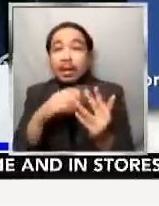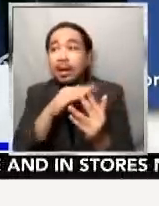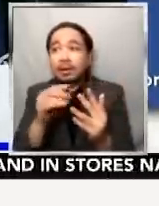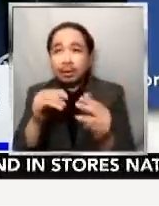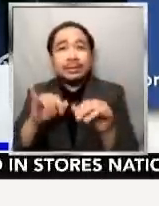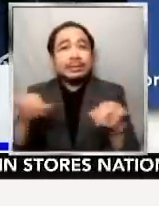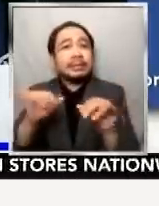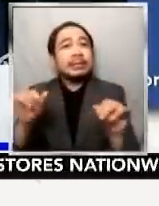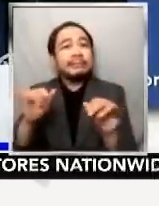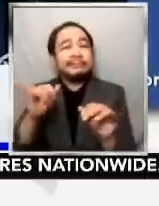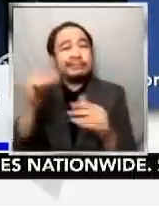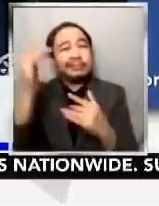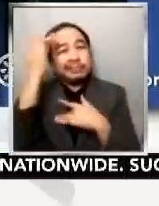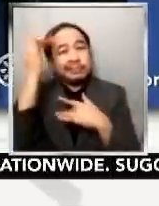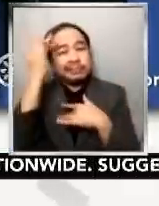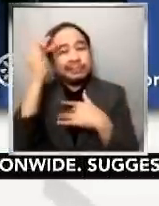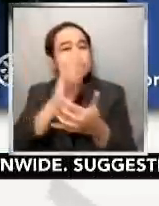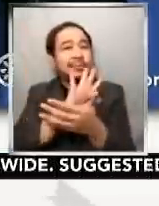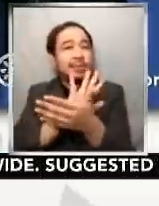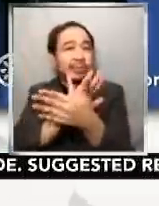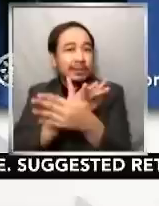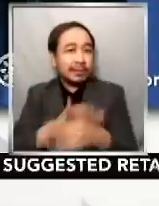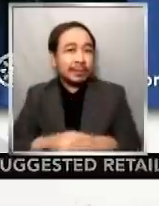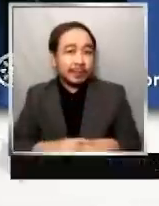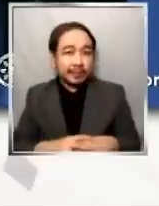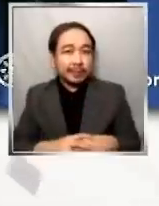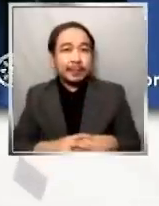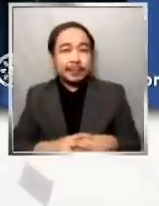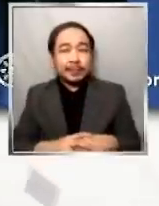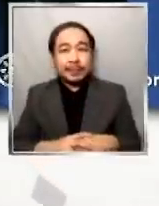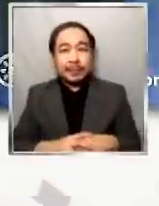finding. Joseph Morong, Nakatutok 24 Oras.